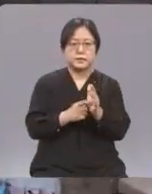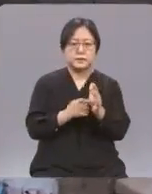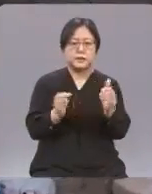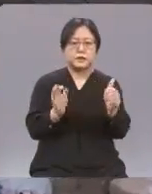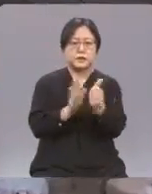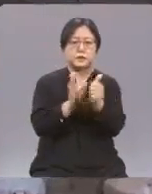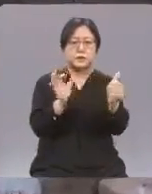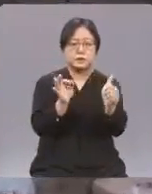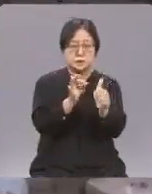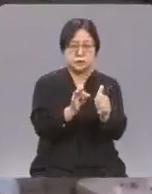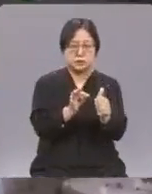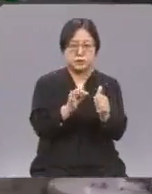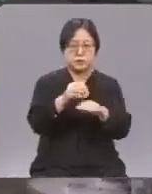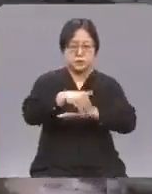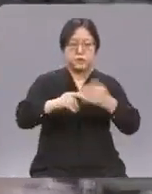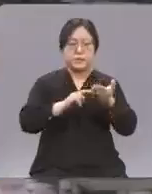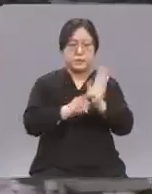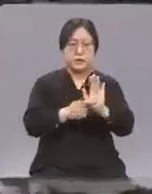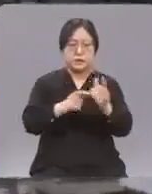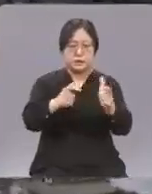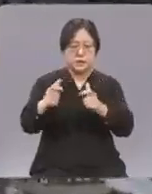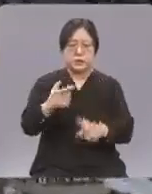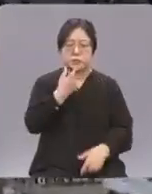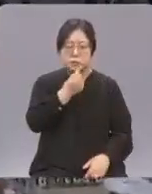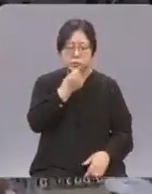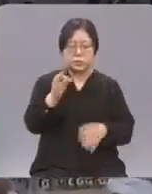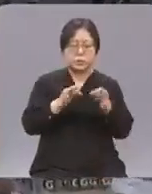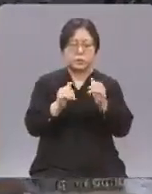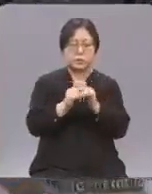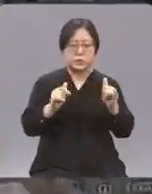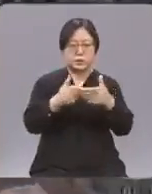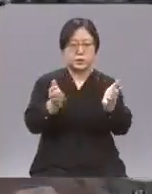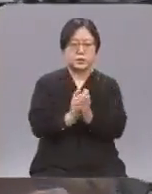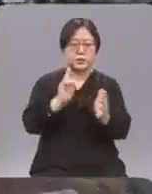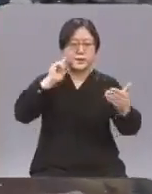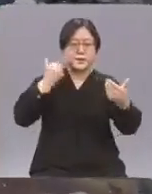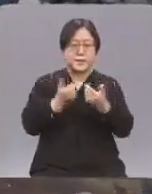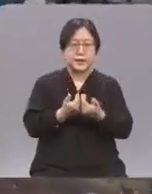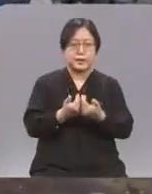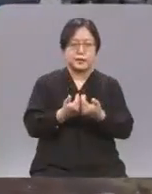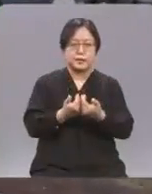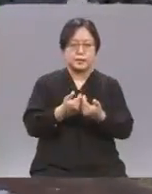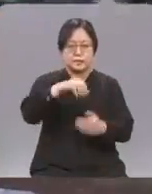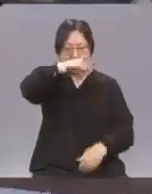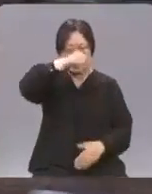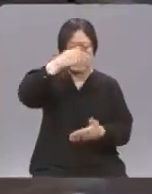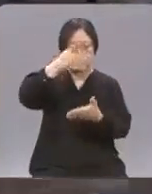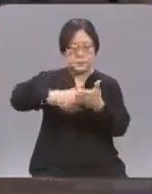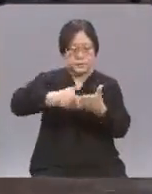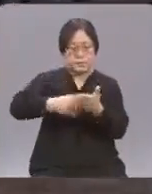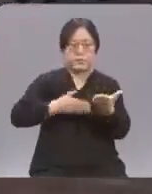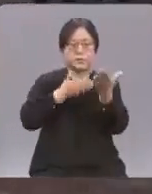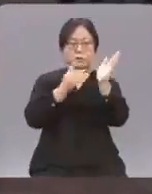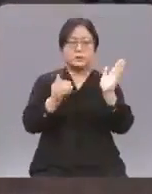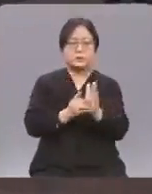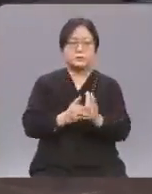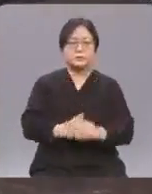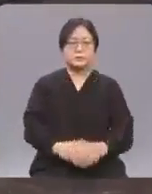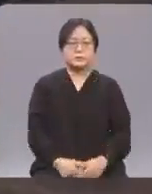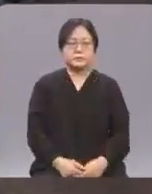재난생활비를 지급하겠다는 계획을 밝히자 지역 소상공인 단체들이 반발하며 예산 삭감 등을